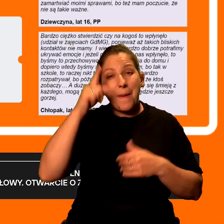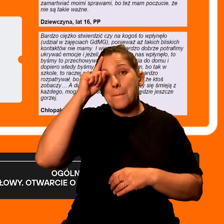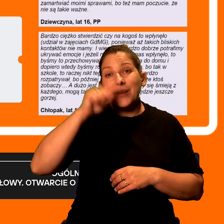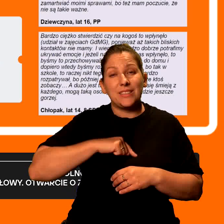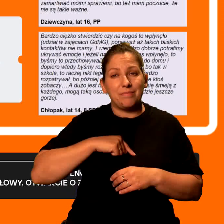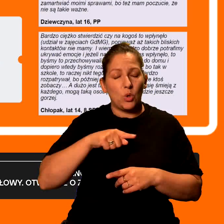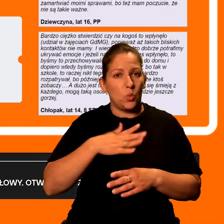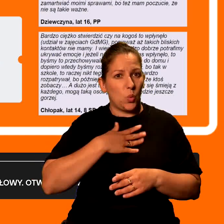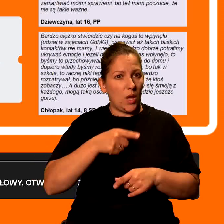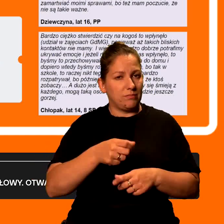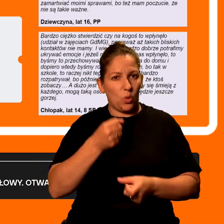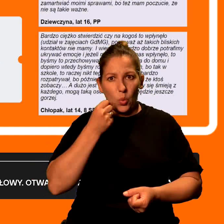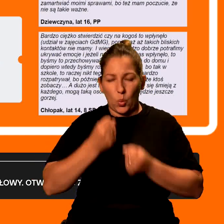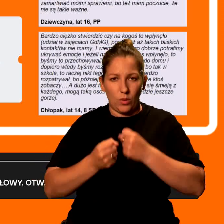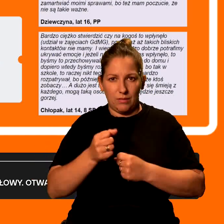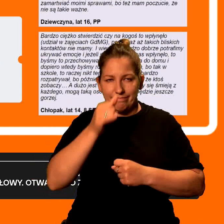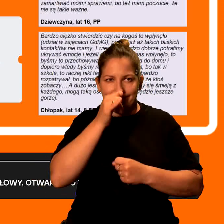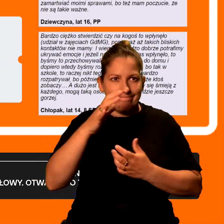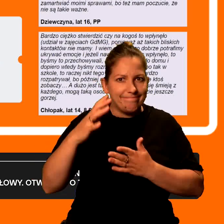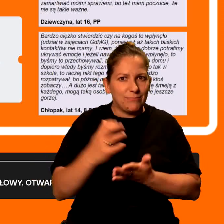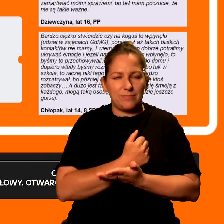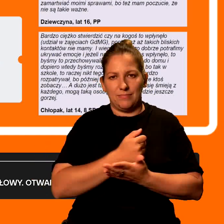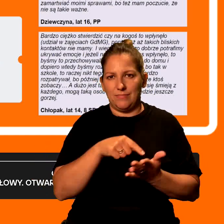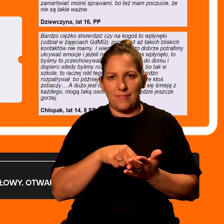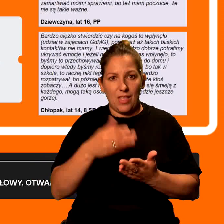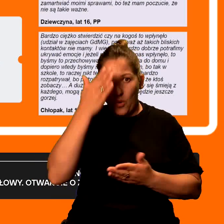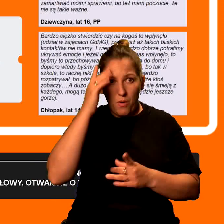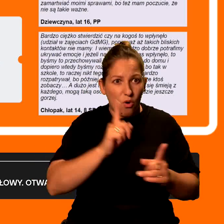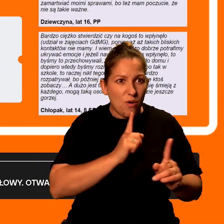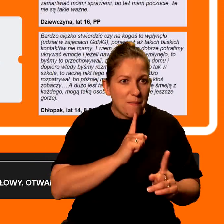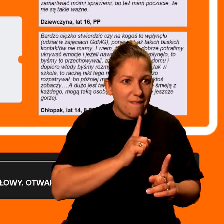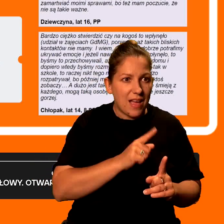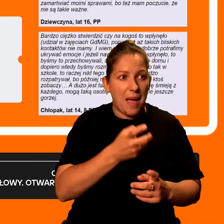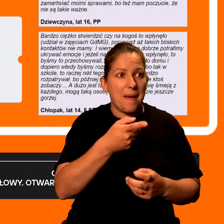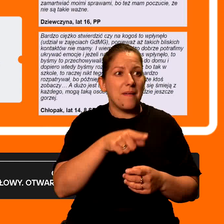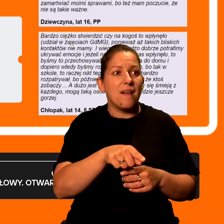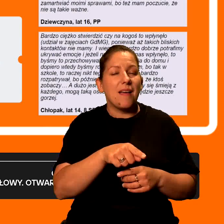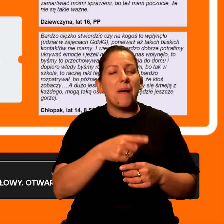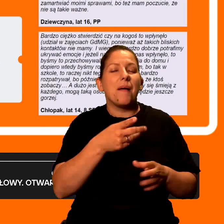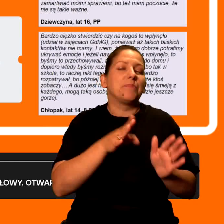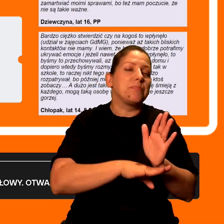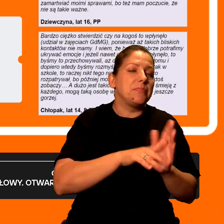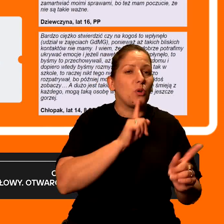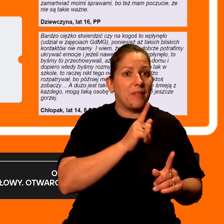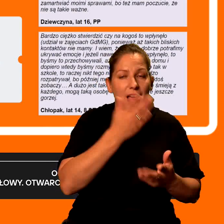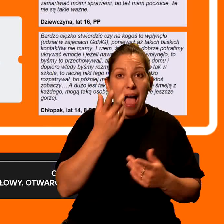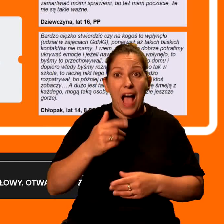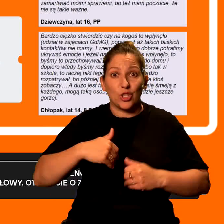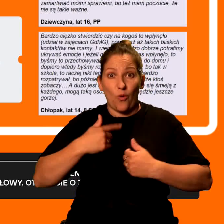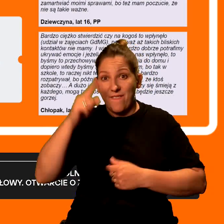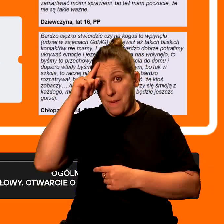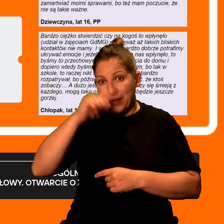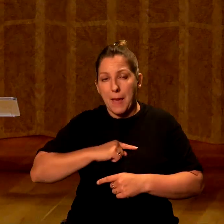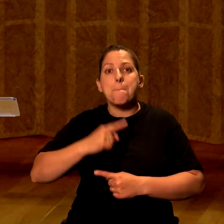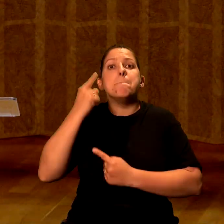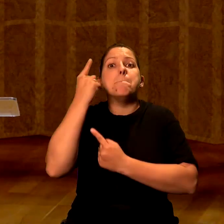się jeszcze bardziej trudne i nieosiągalne. Oni nie umieją rozmawiać o znacznie mniej problematycznych rzeczach. O zdrowiu psychicznym myślą.